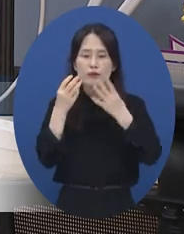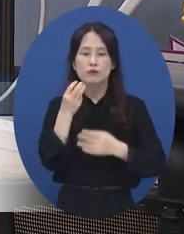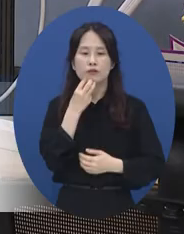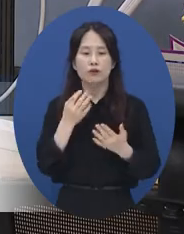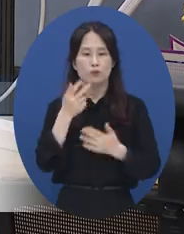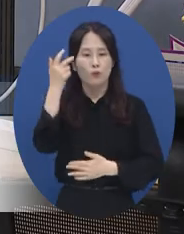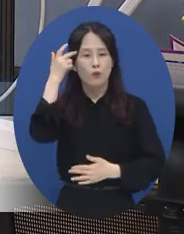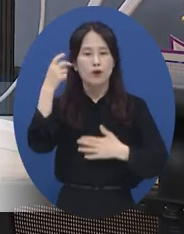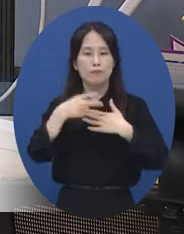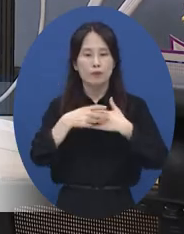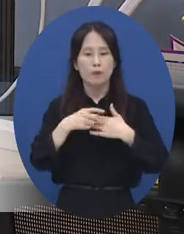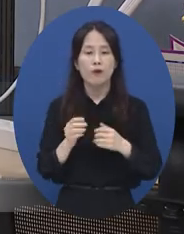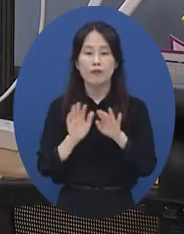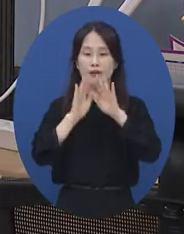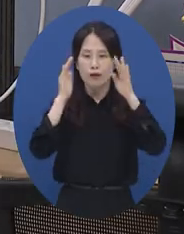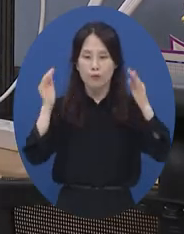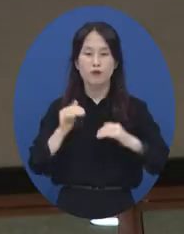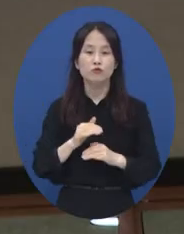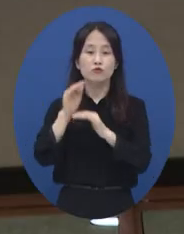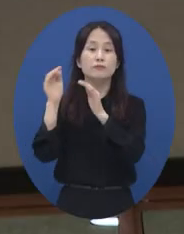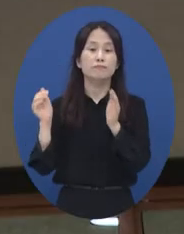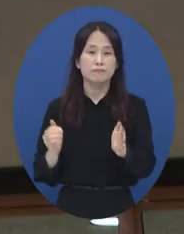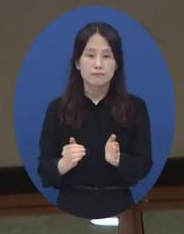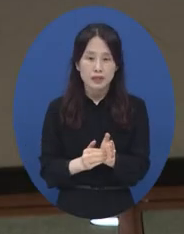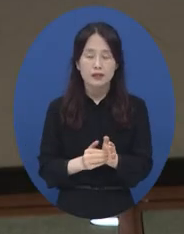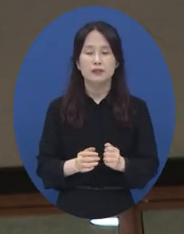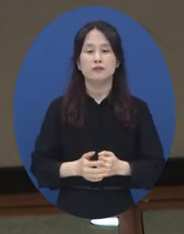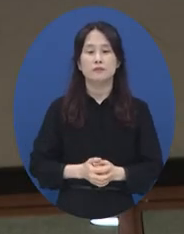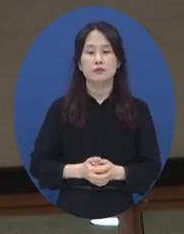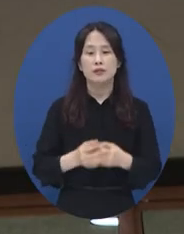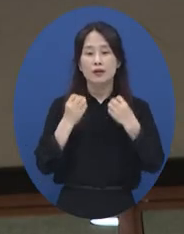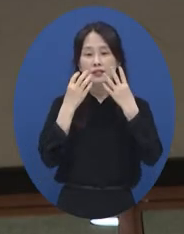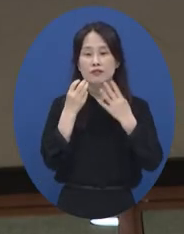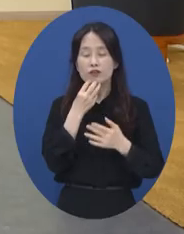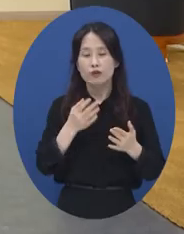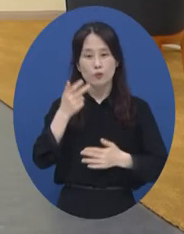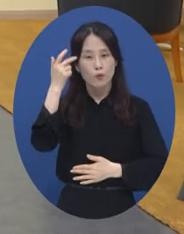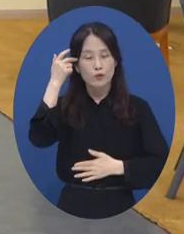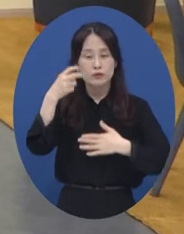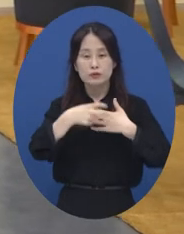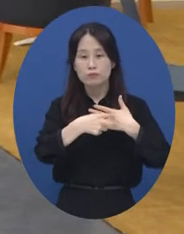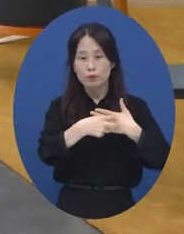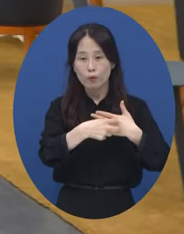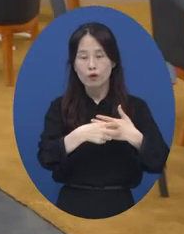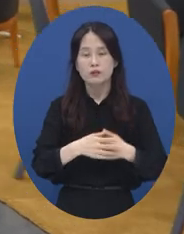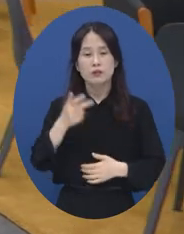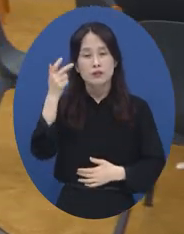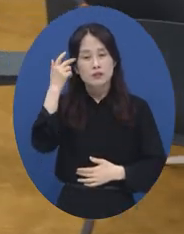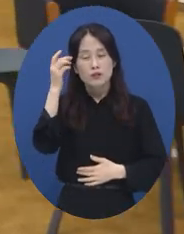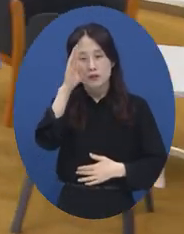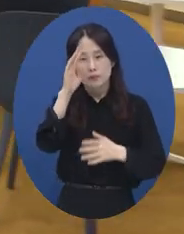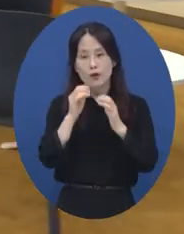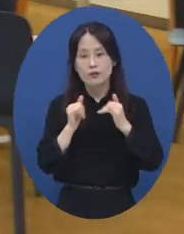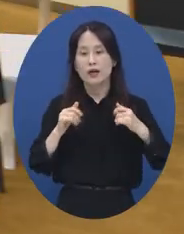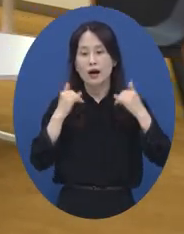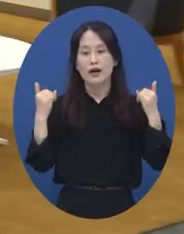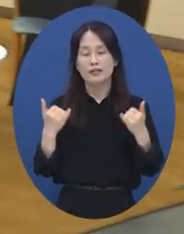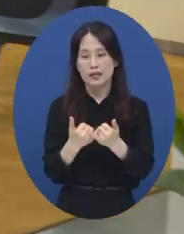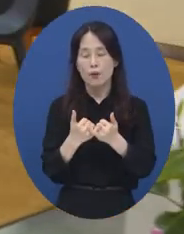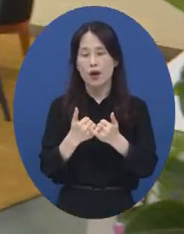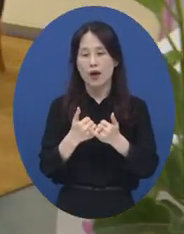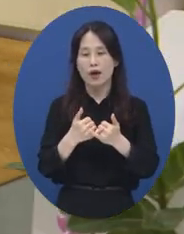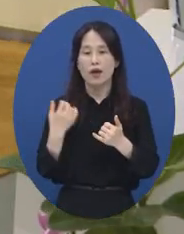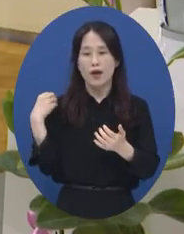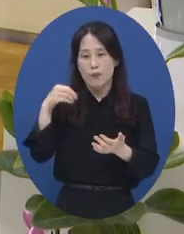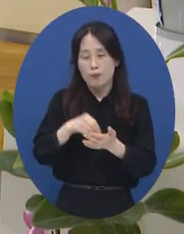정신 병원 개원을 추진하게 되었습니다 이밖에도 새로운 경기도립 정신병원은 정신질환자 들의 지역사회 복귀를 돕는